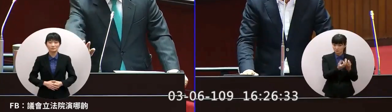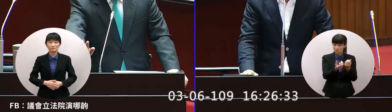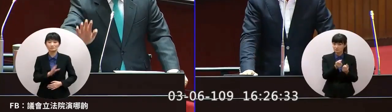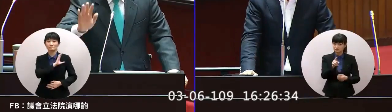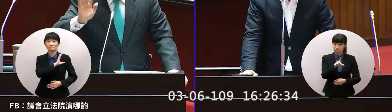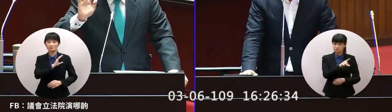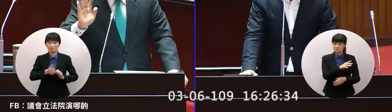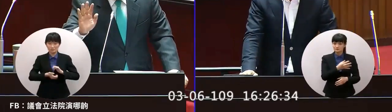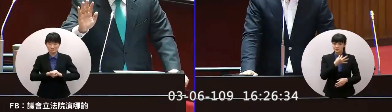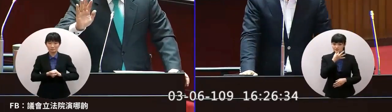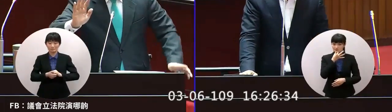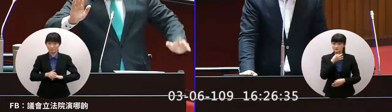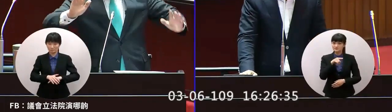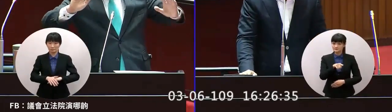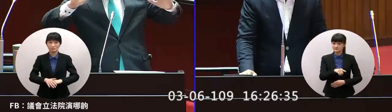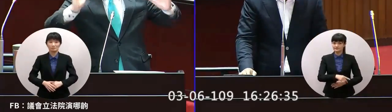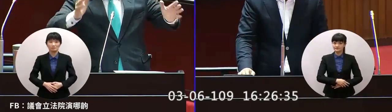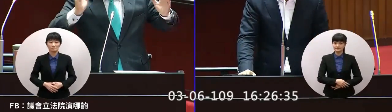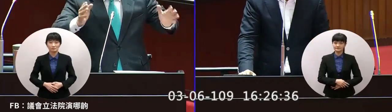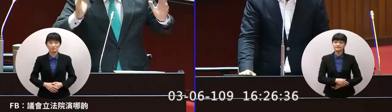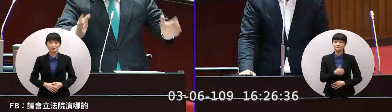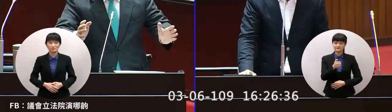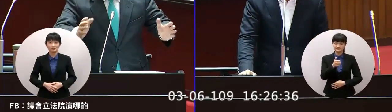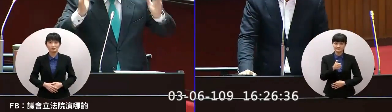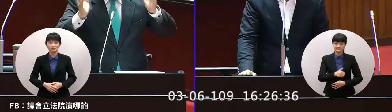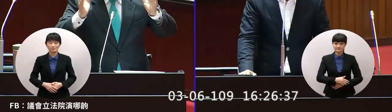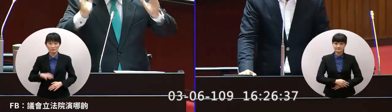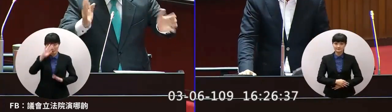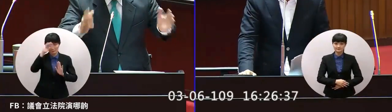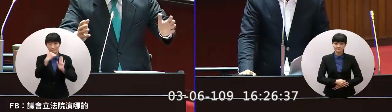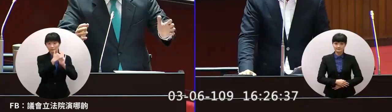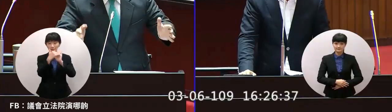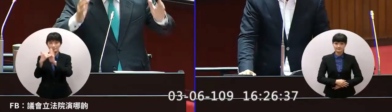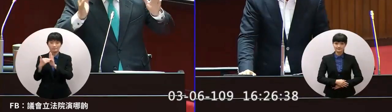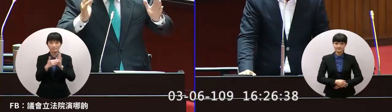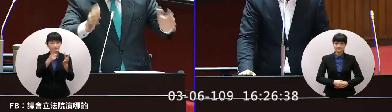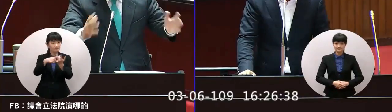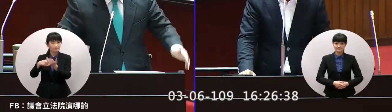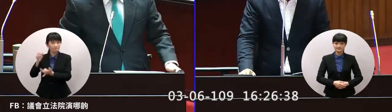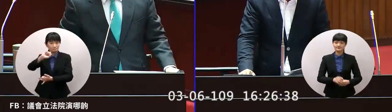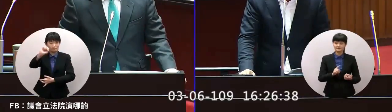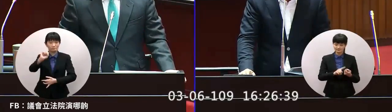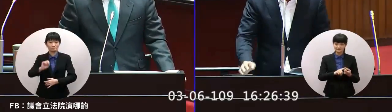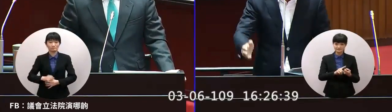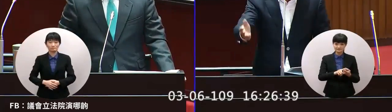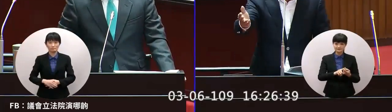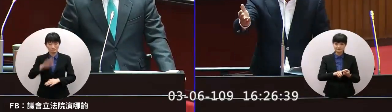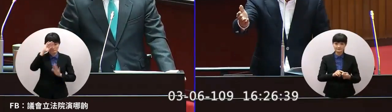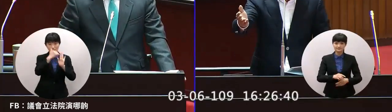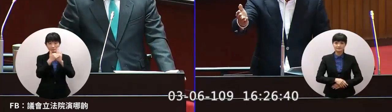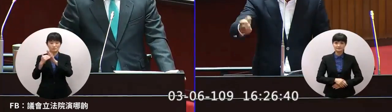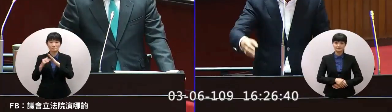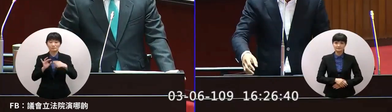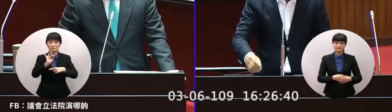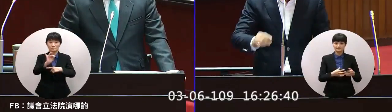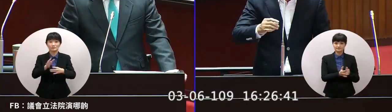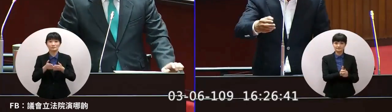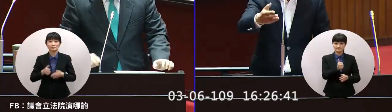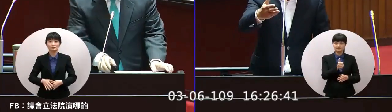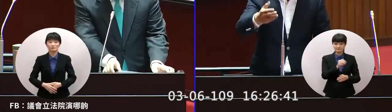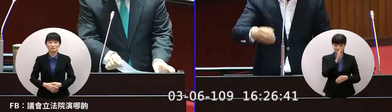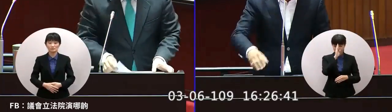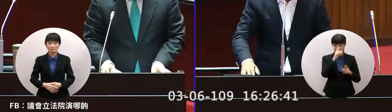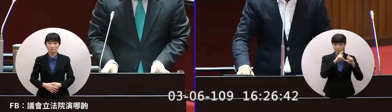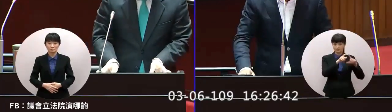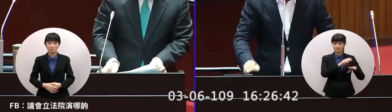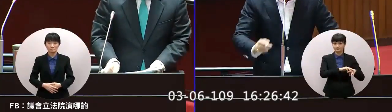啊。当然，一定，阮一定是用这种。 好，谢谢。 我讲哦，就是防疫无零空隙啦，阮用这个角度来处理啊。 好，请部长请回来好不？好，